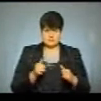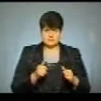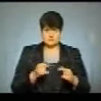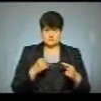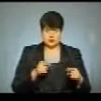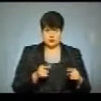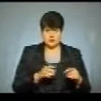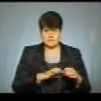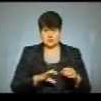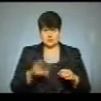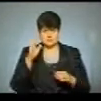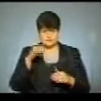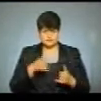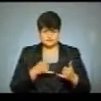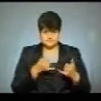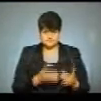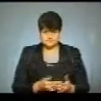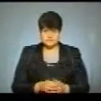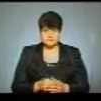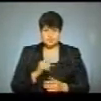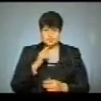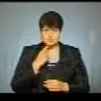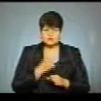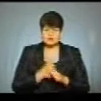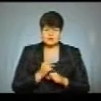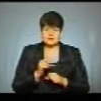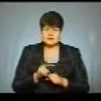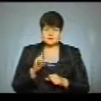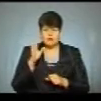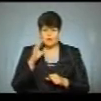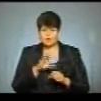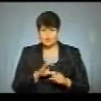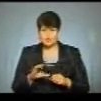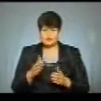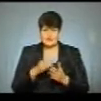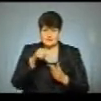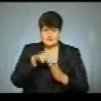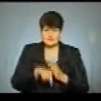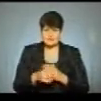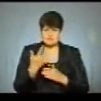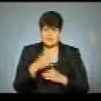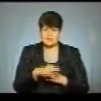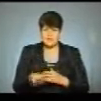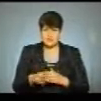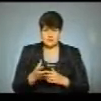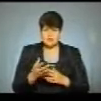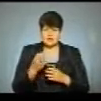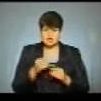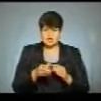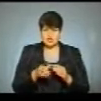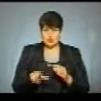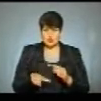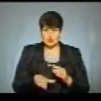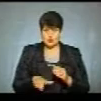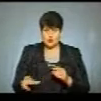другої мережі водопостачанням. Бачите, утруднюється робота тим, що водопровід проходить на глибині до 5 метрів і ще й під дорогою, так